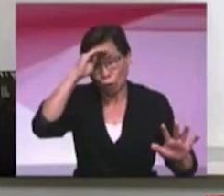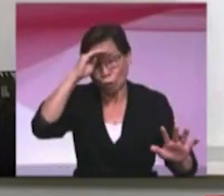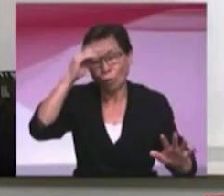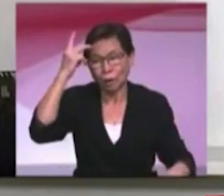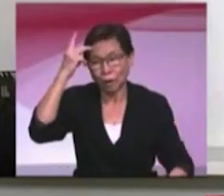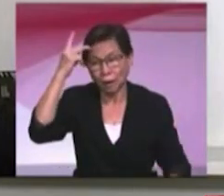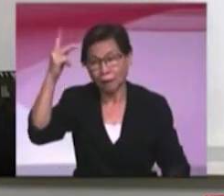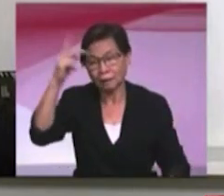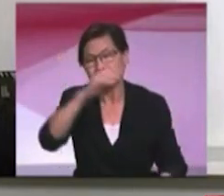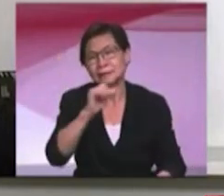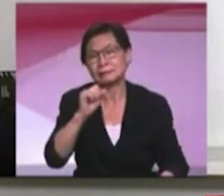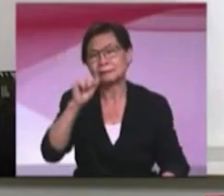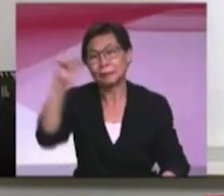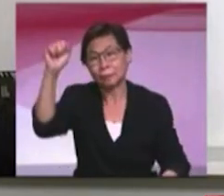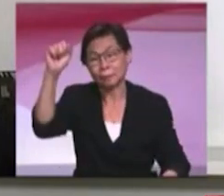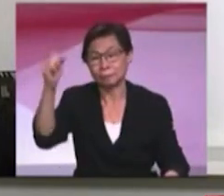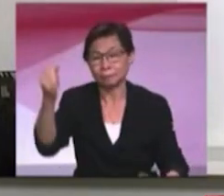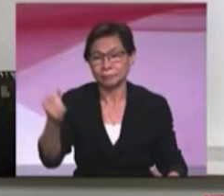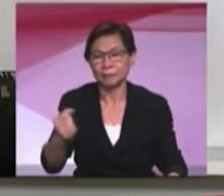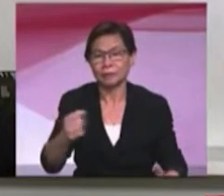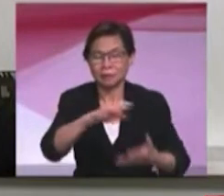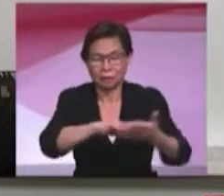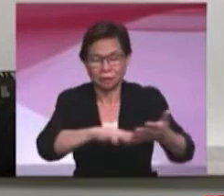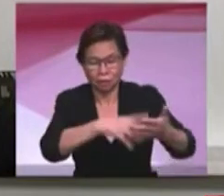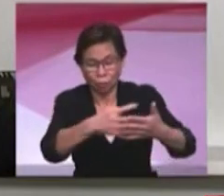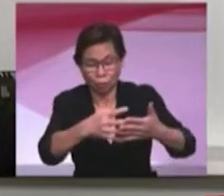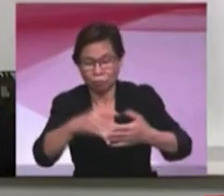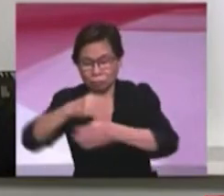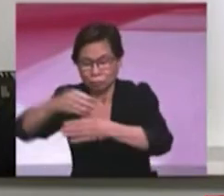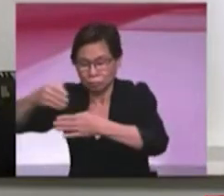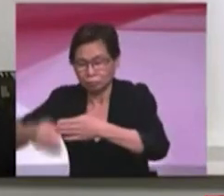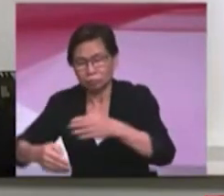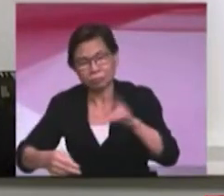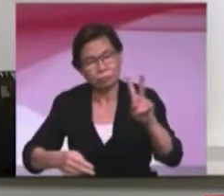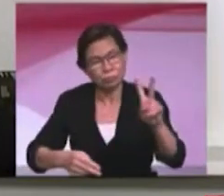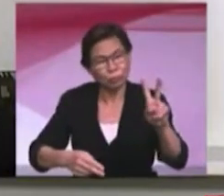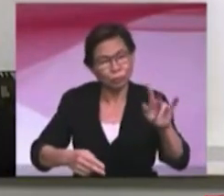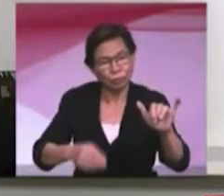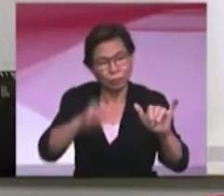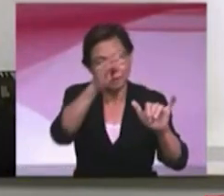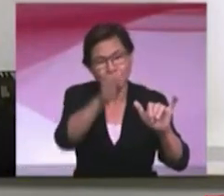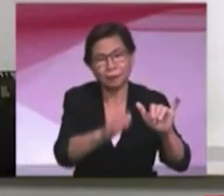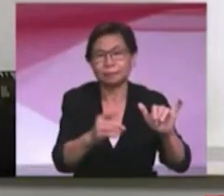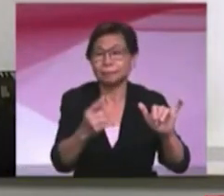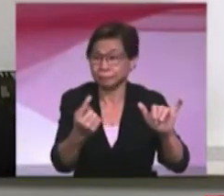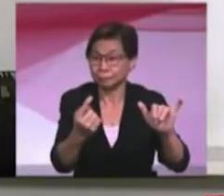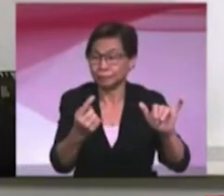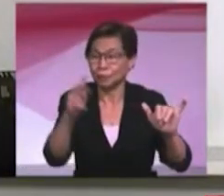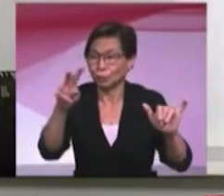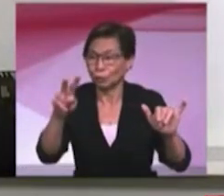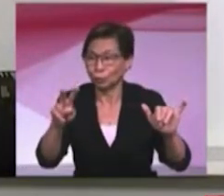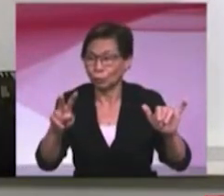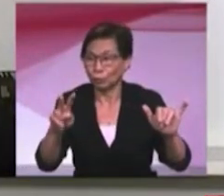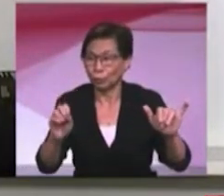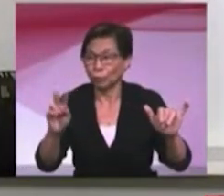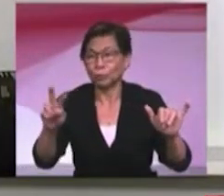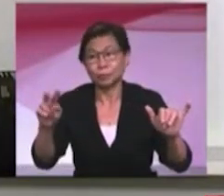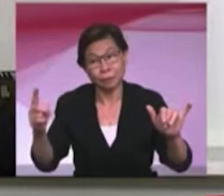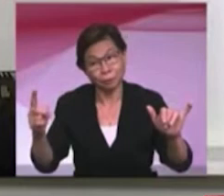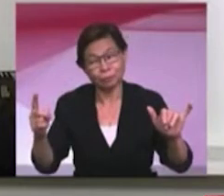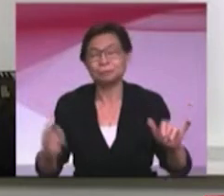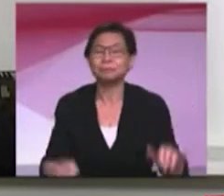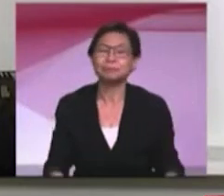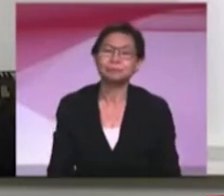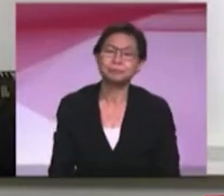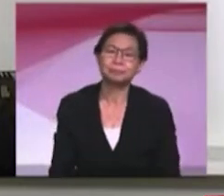Johor, Kelantan dan Sabah yang dijadualkan berakhir pada 26 Januari